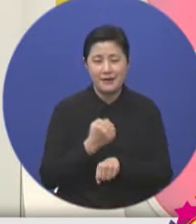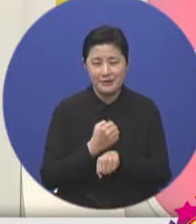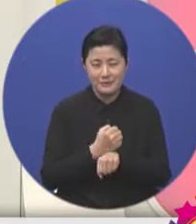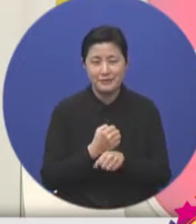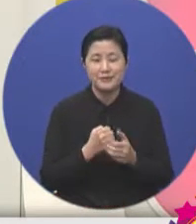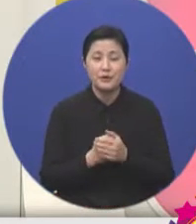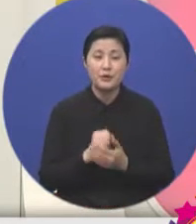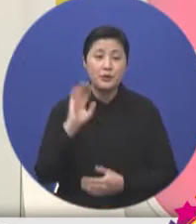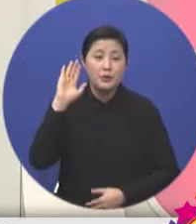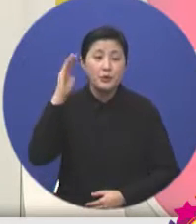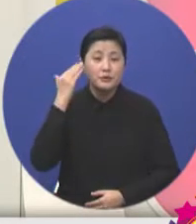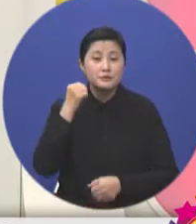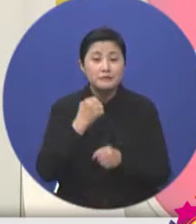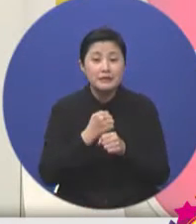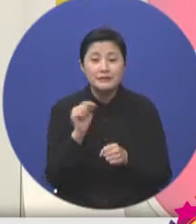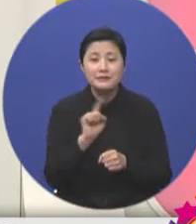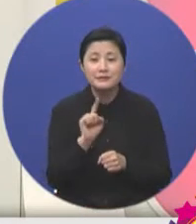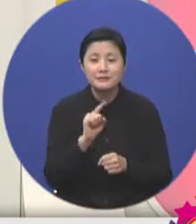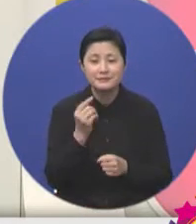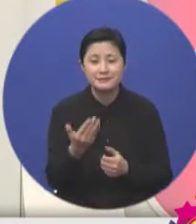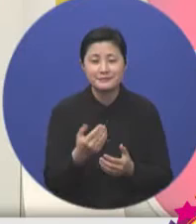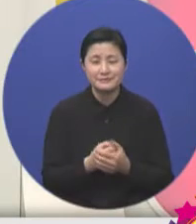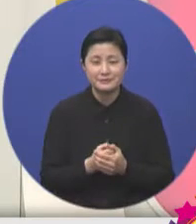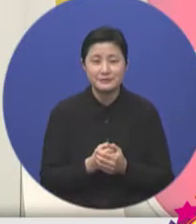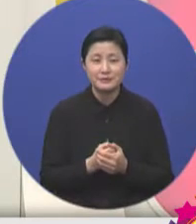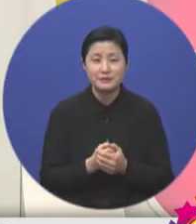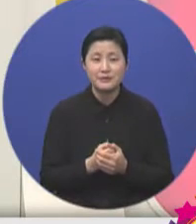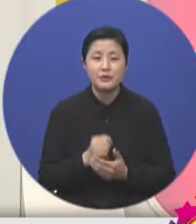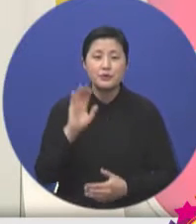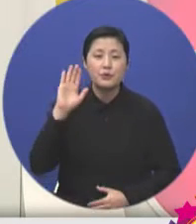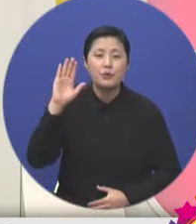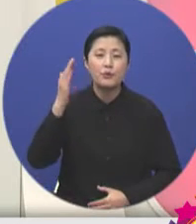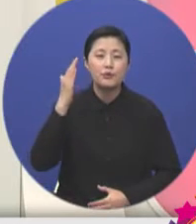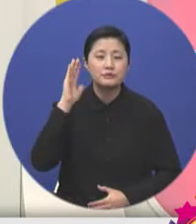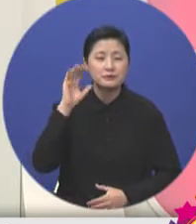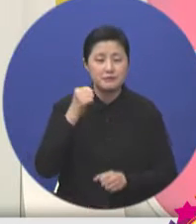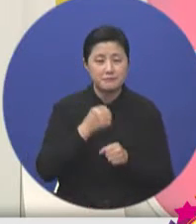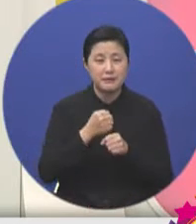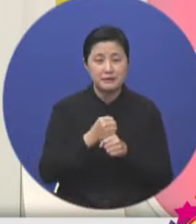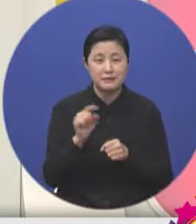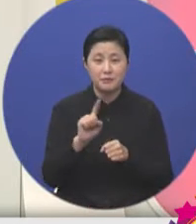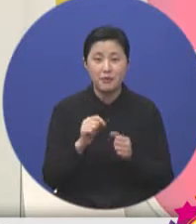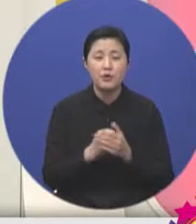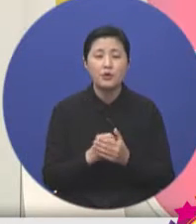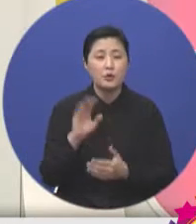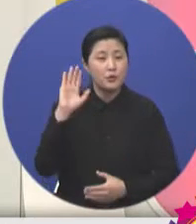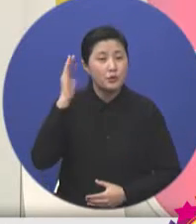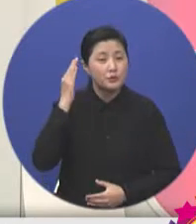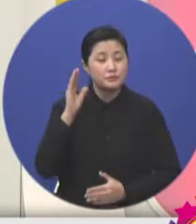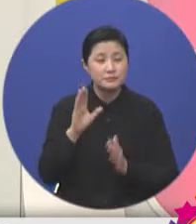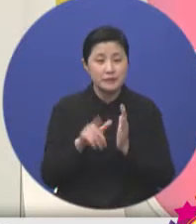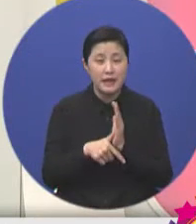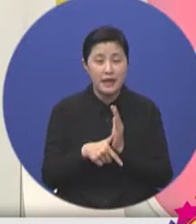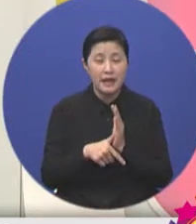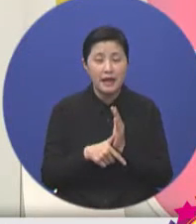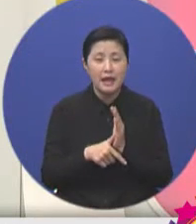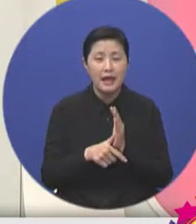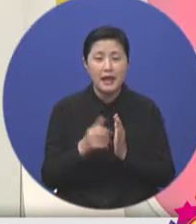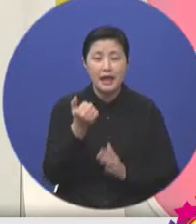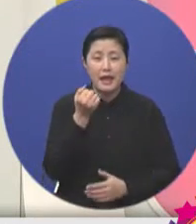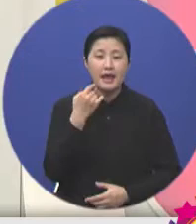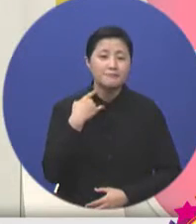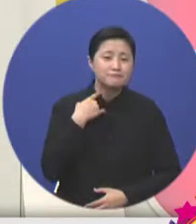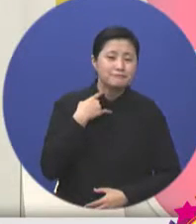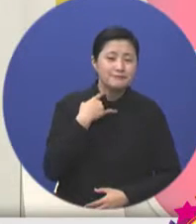근데 요즘에는 뭐 만드세요? 네? 요즘에는 뭐 만들고 계세요? 제가 알고는 해장국집 하고 계신 걸로 알고 있는데.